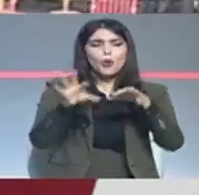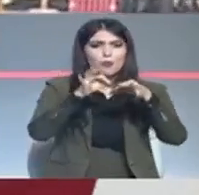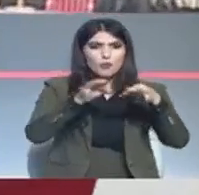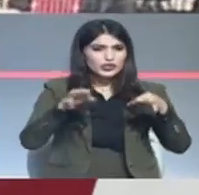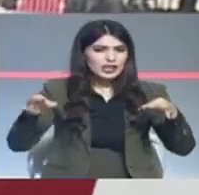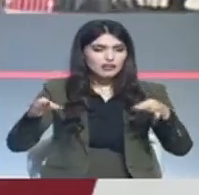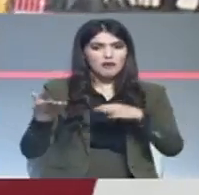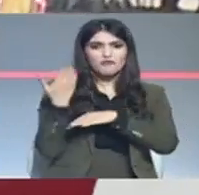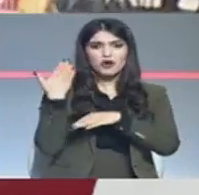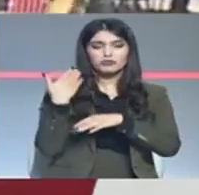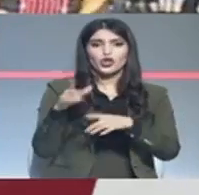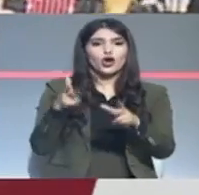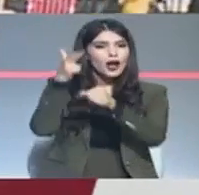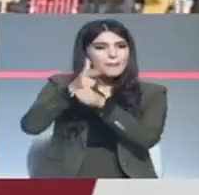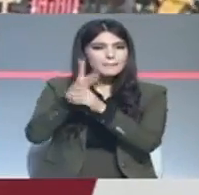امريكا